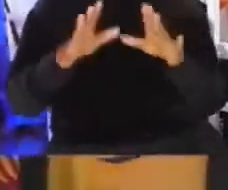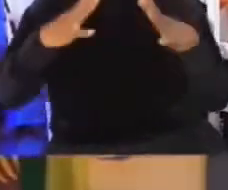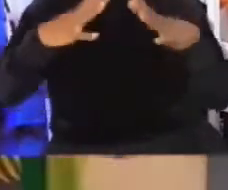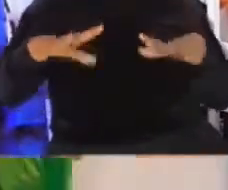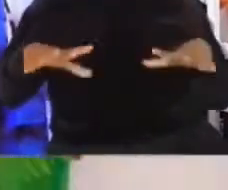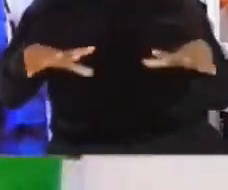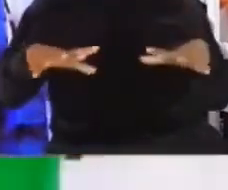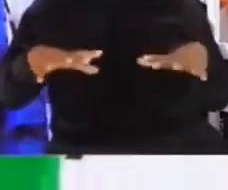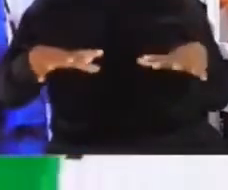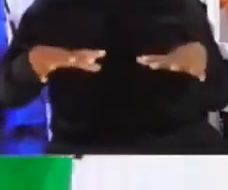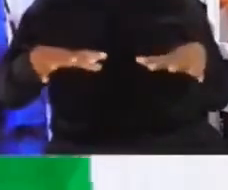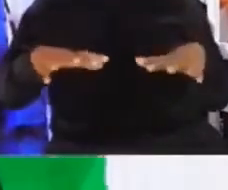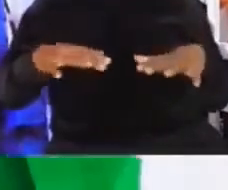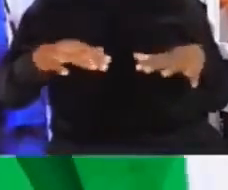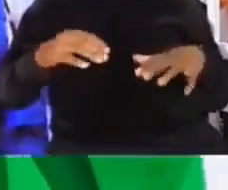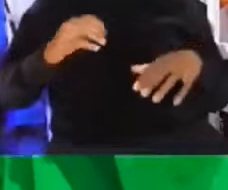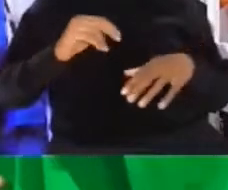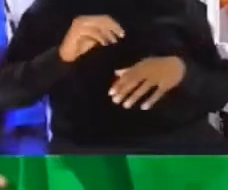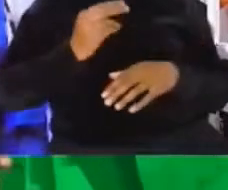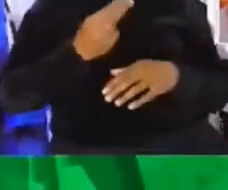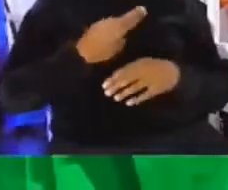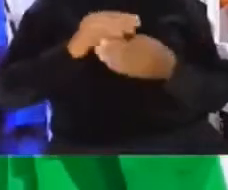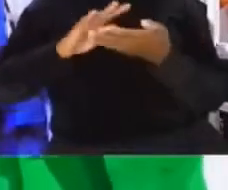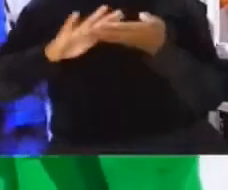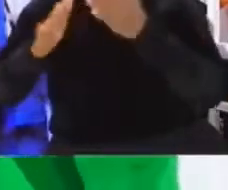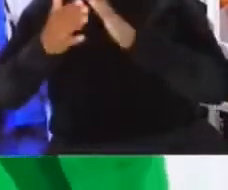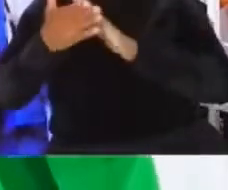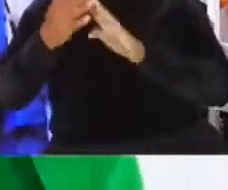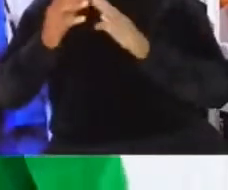Nituherete mehia marea tusira neiruo nao.